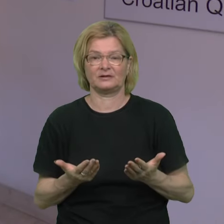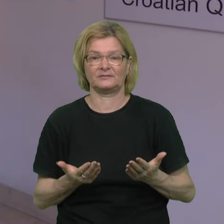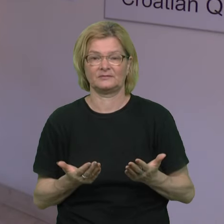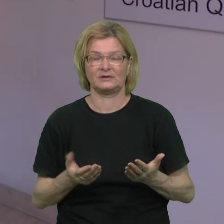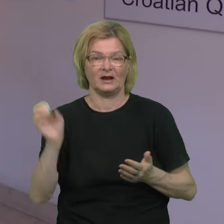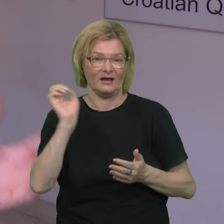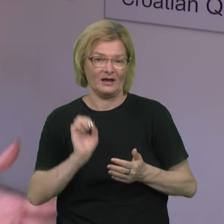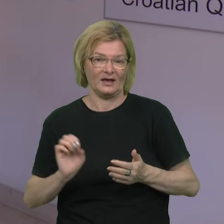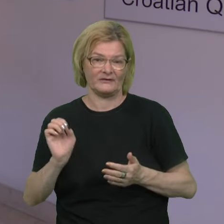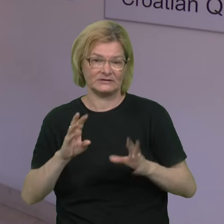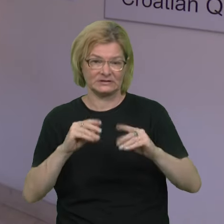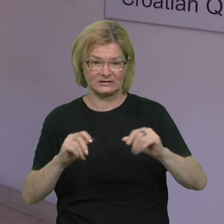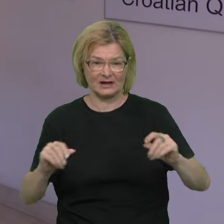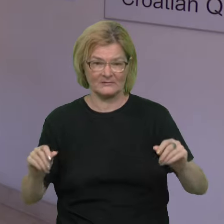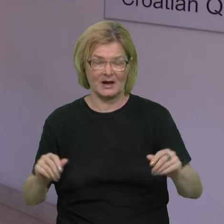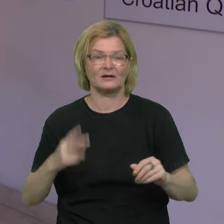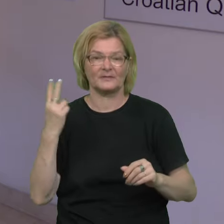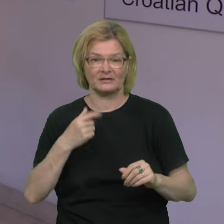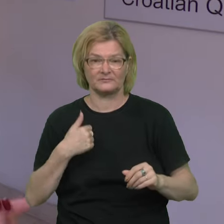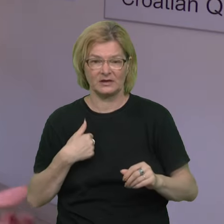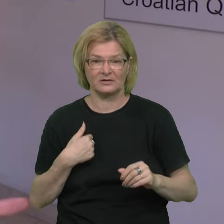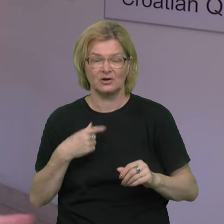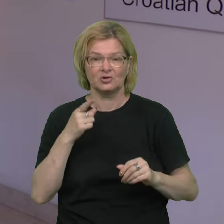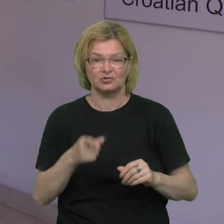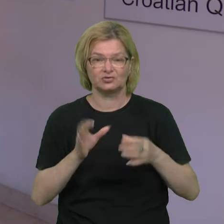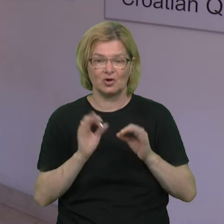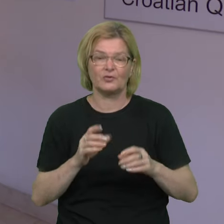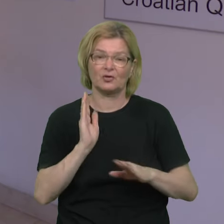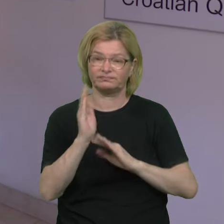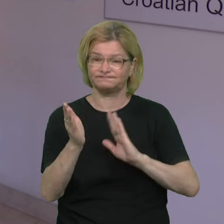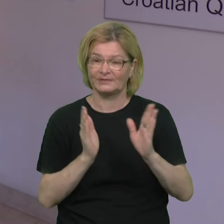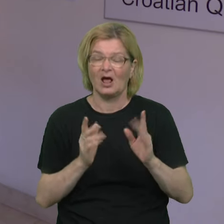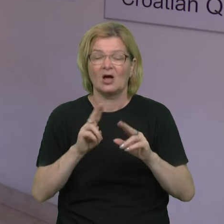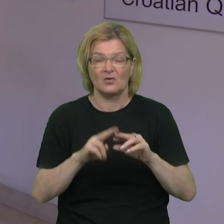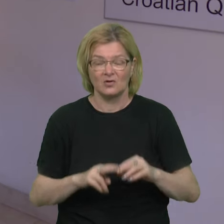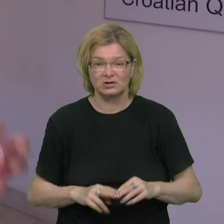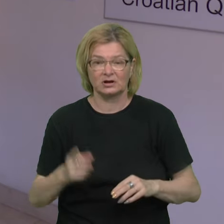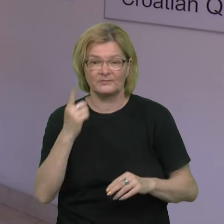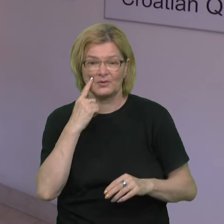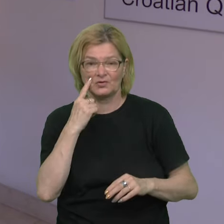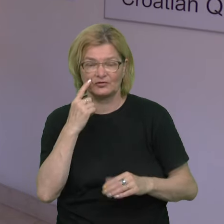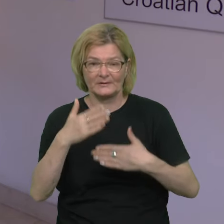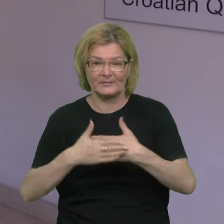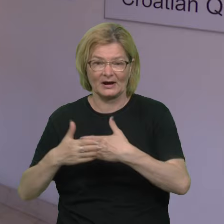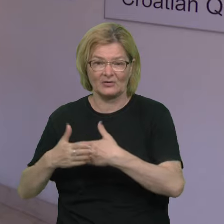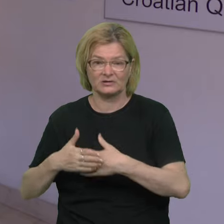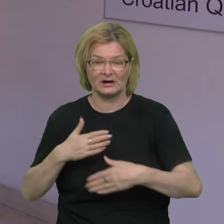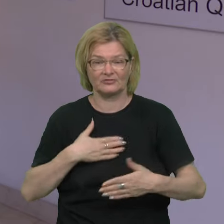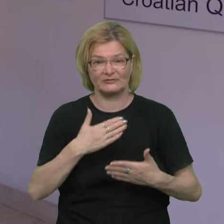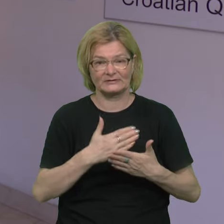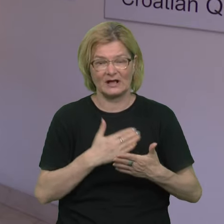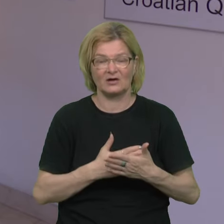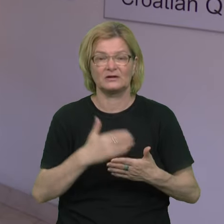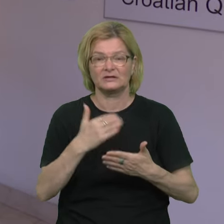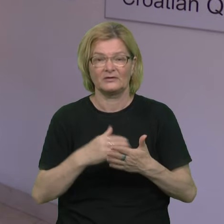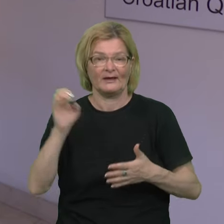nekakvih evropskih zemalja, da pače mi tu dobro kotiramo, u ostalim i pokušavamo prilagoditi